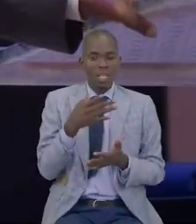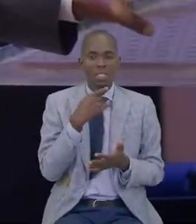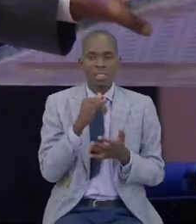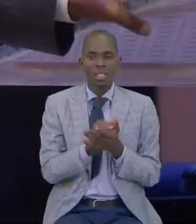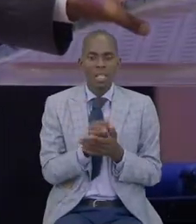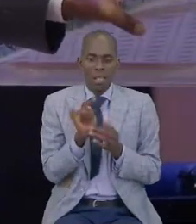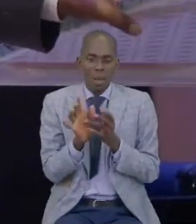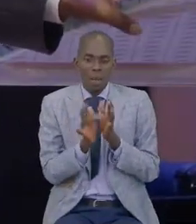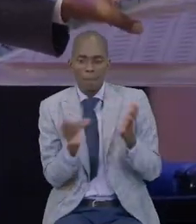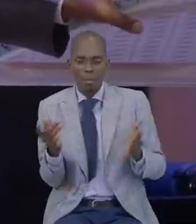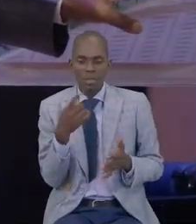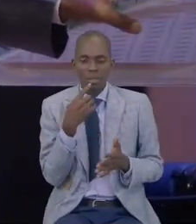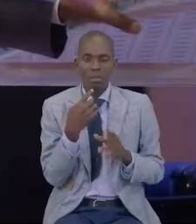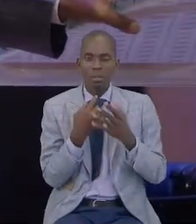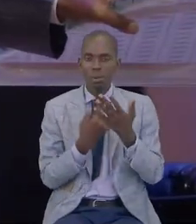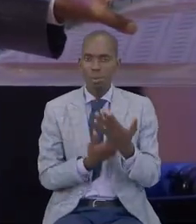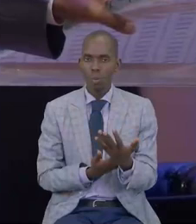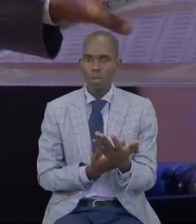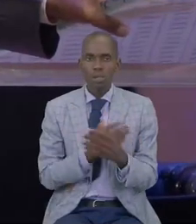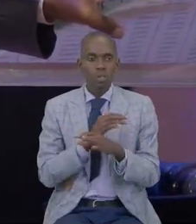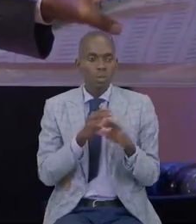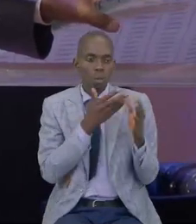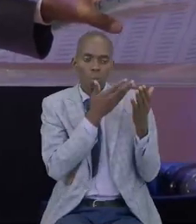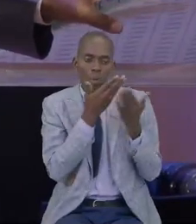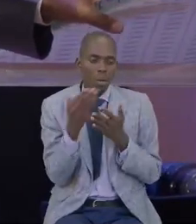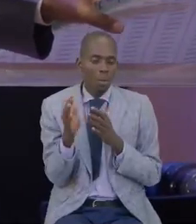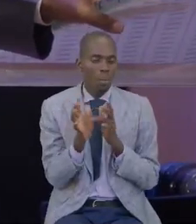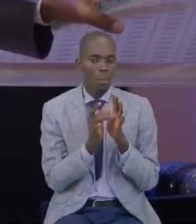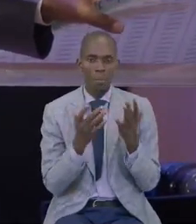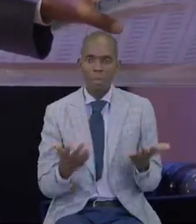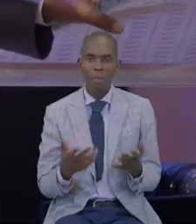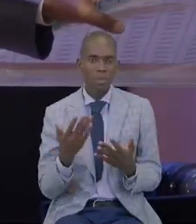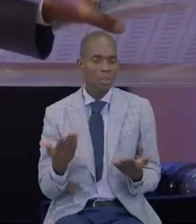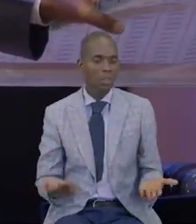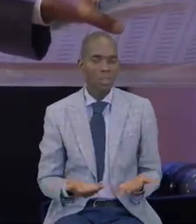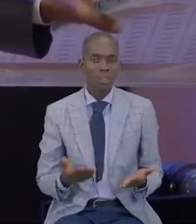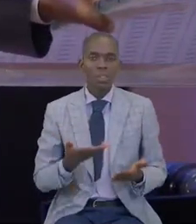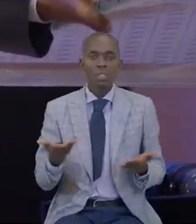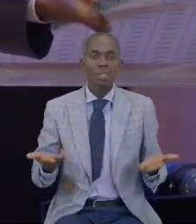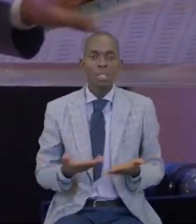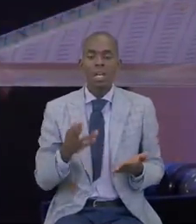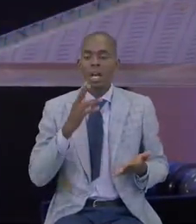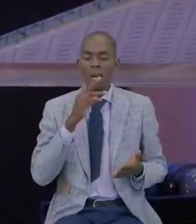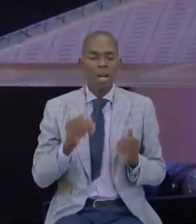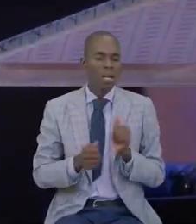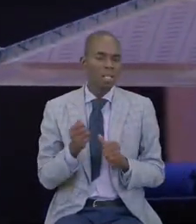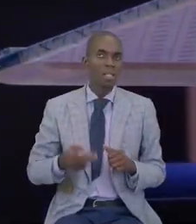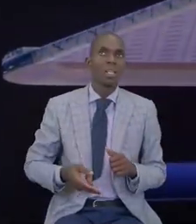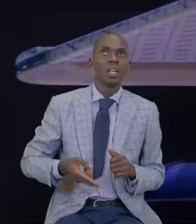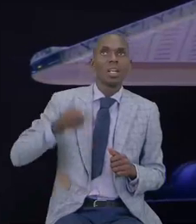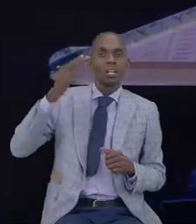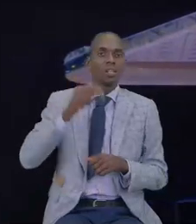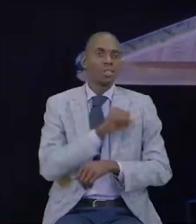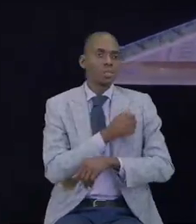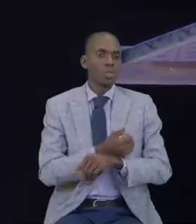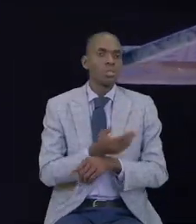ne cite pas les Écritures ici. Voici ce que la haute autorité veut. Tu dois pouvoir donc